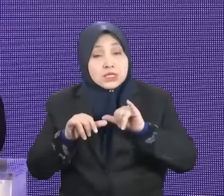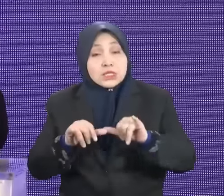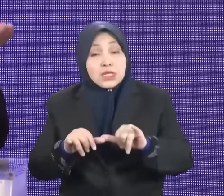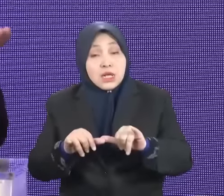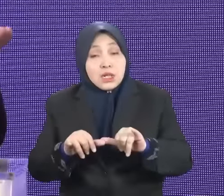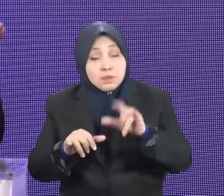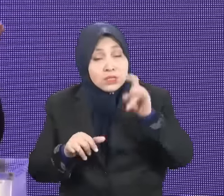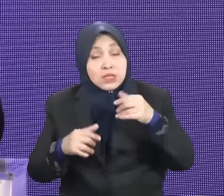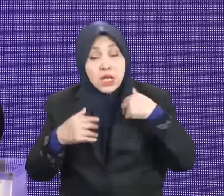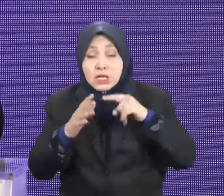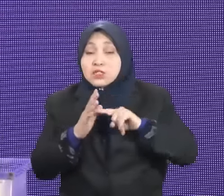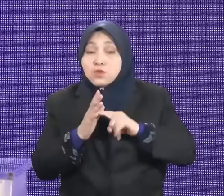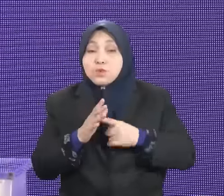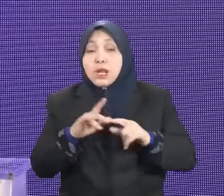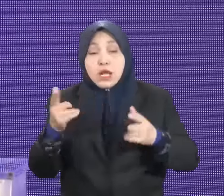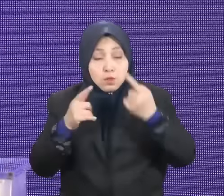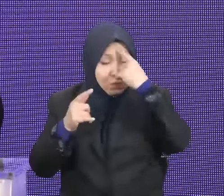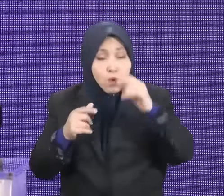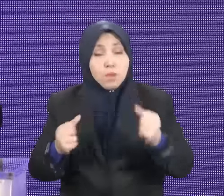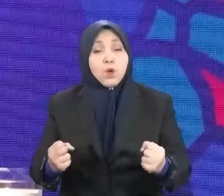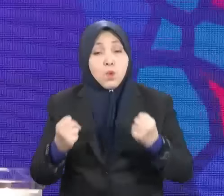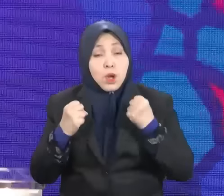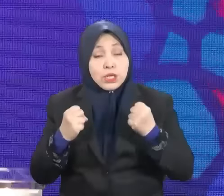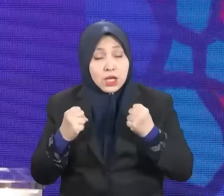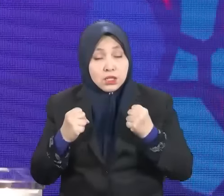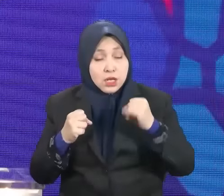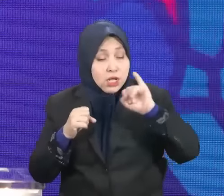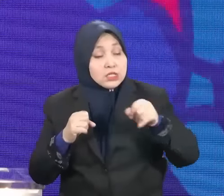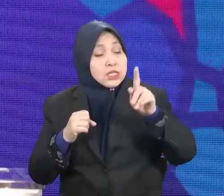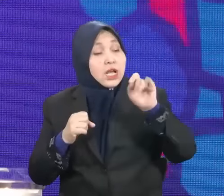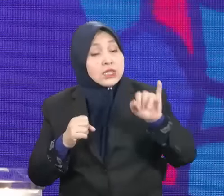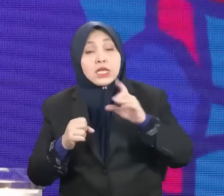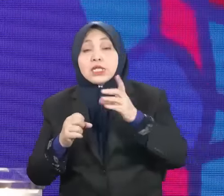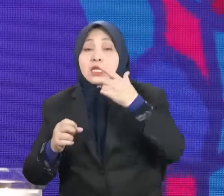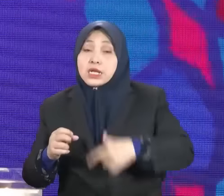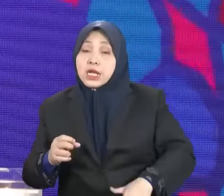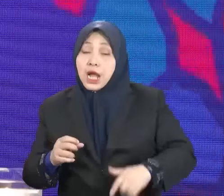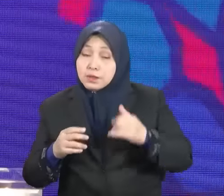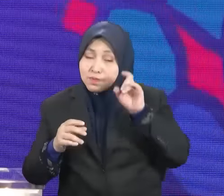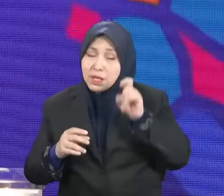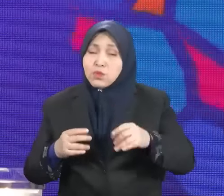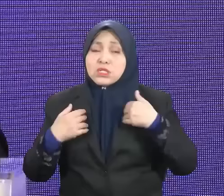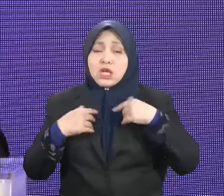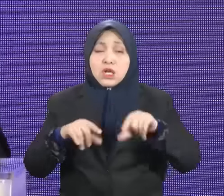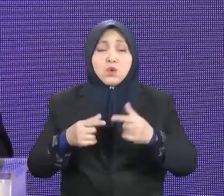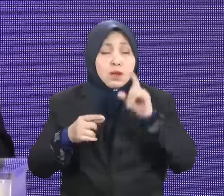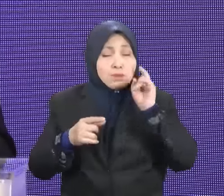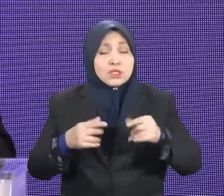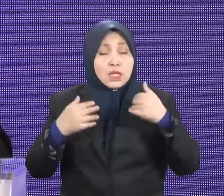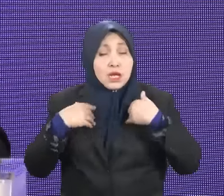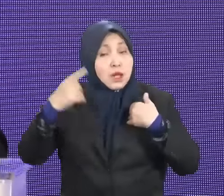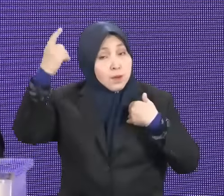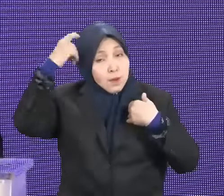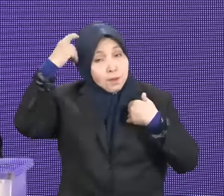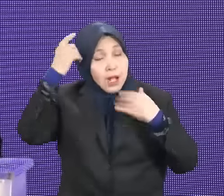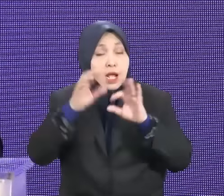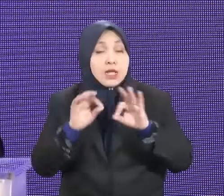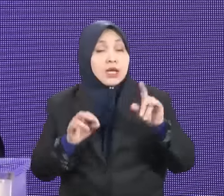kena ada sumber lain untuk menguatkan jati diri saya sepatunya ada Quran mesti ada mindset ayat